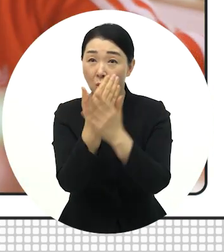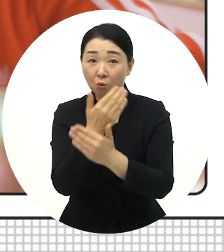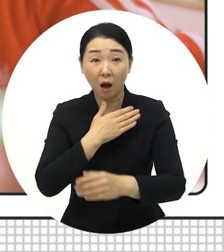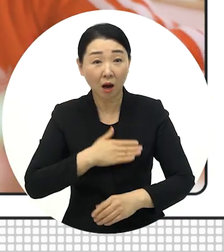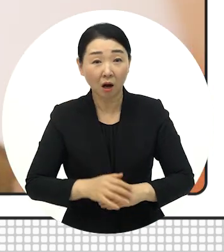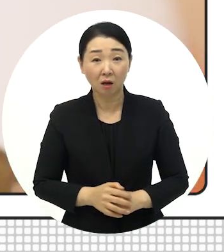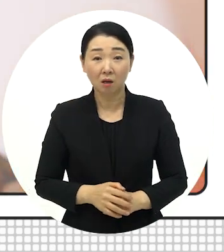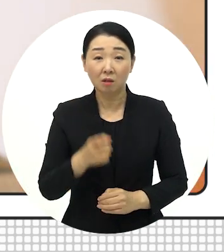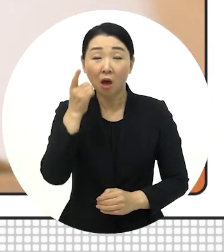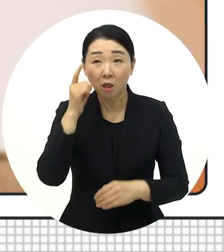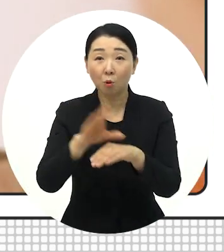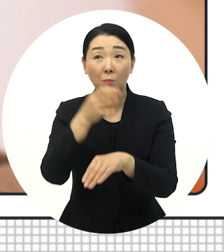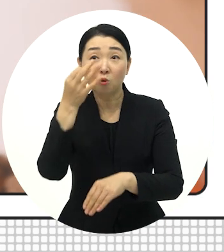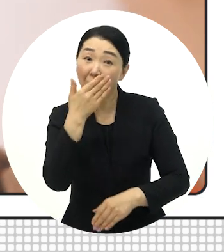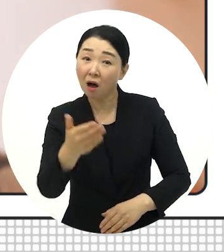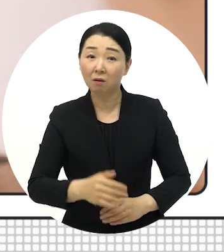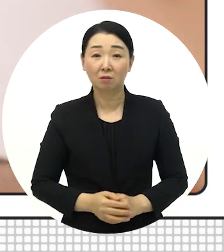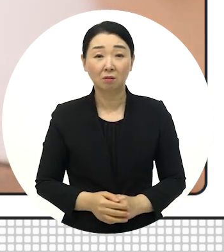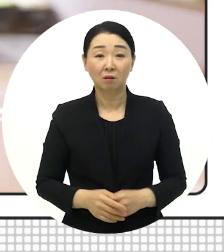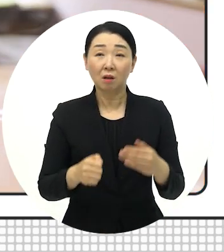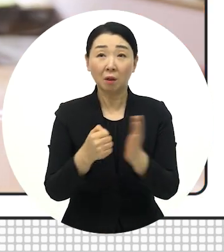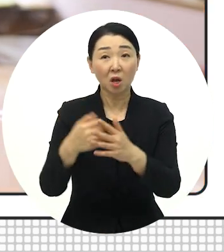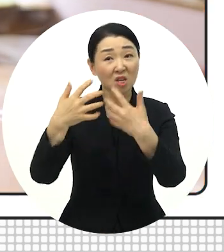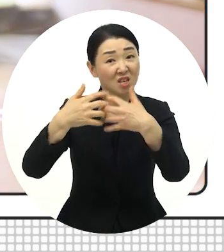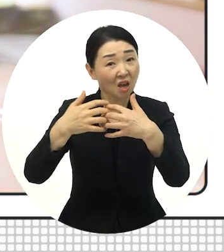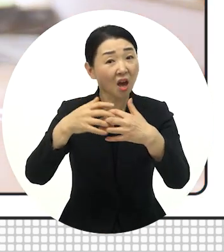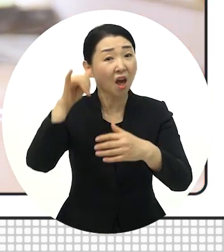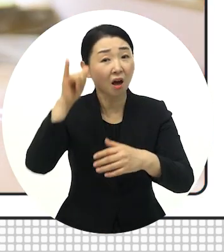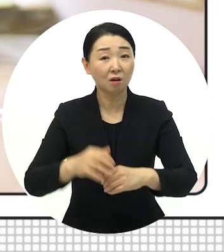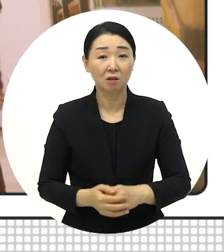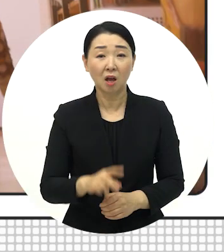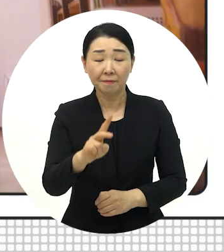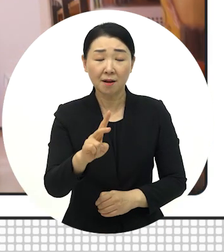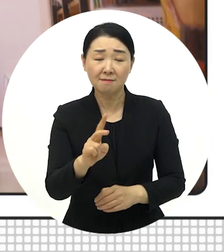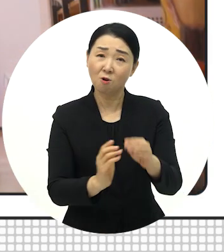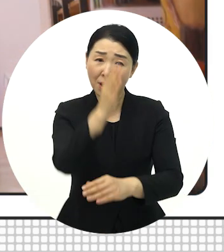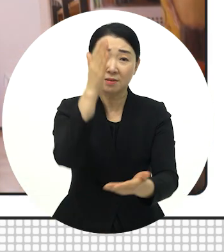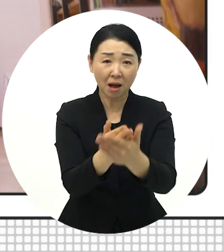일을 다 안단 말이야? 나한테 네 핸드폰 컴퓨터 다 보여줄 수 있어? 그러니까 얘는 기계 쓰는 말이야.